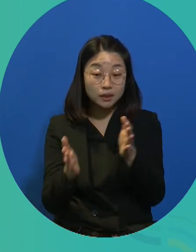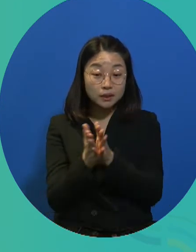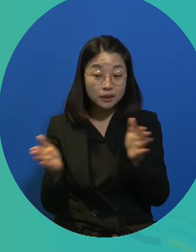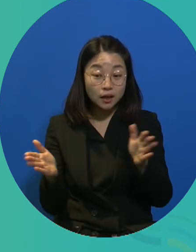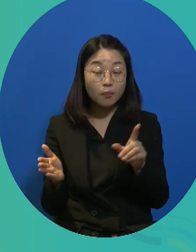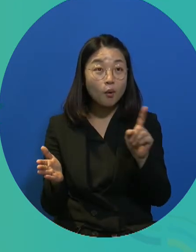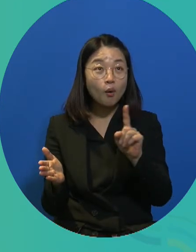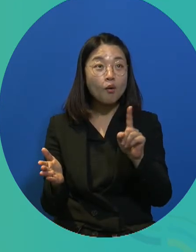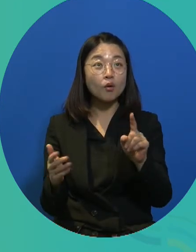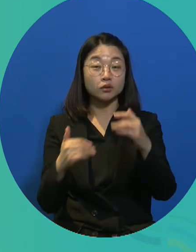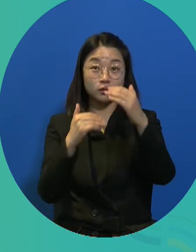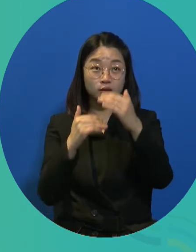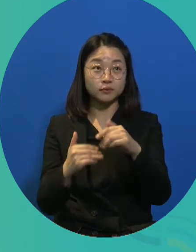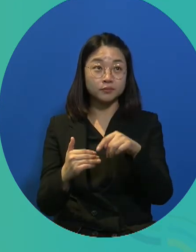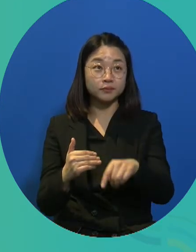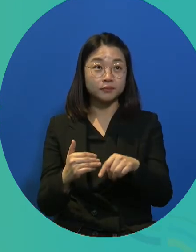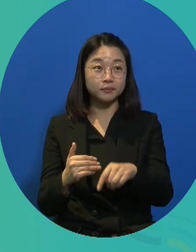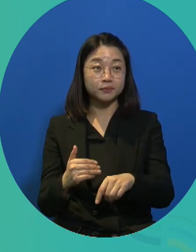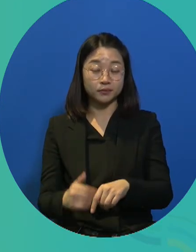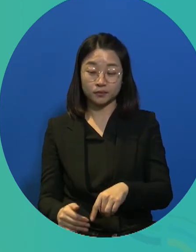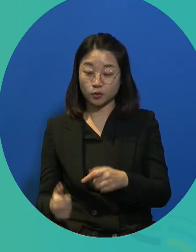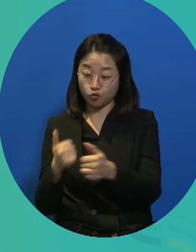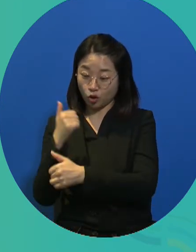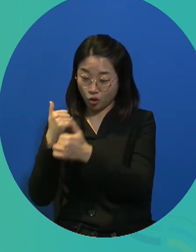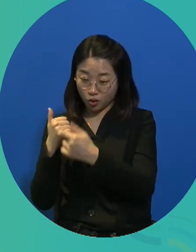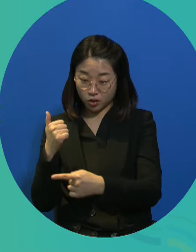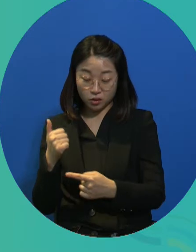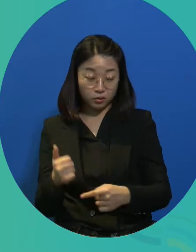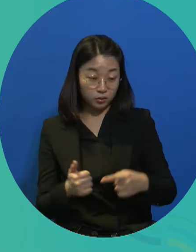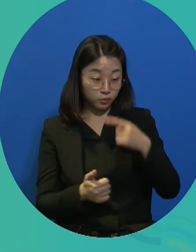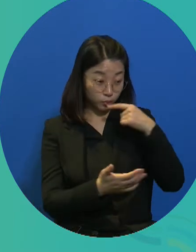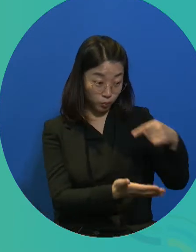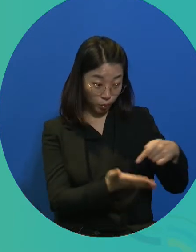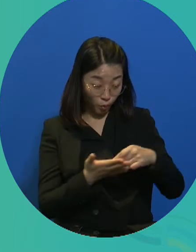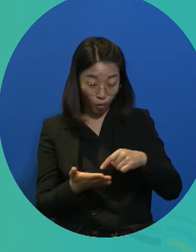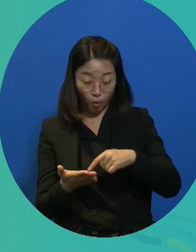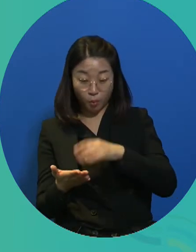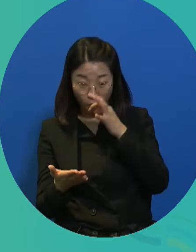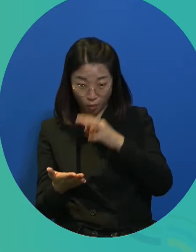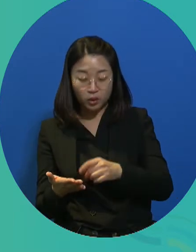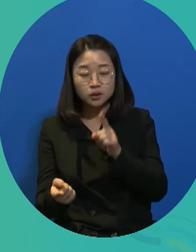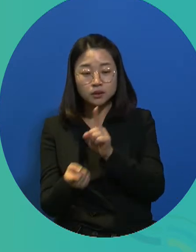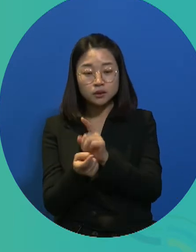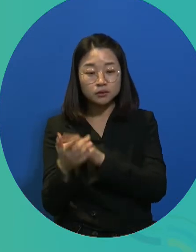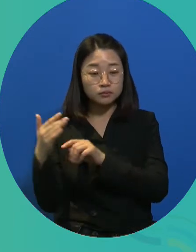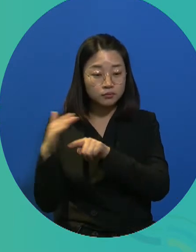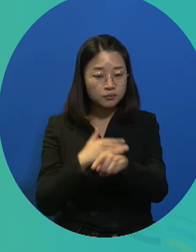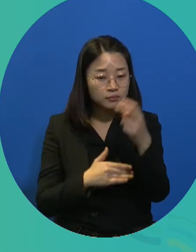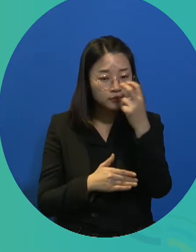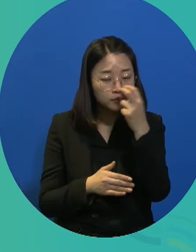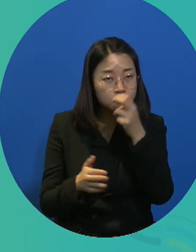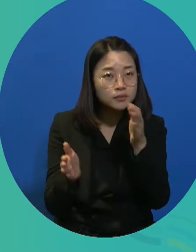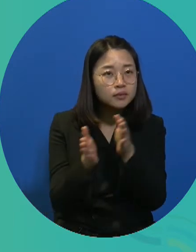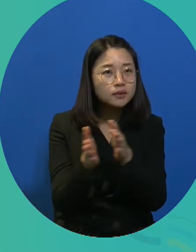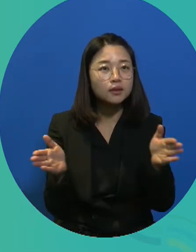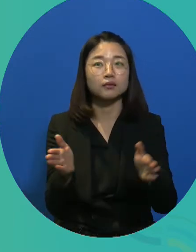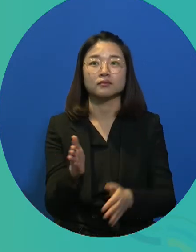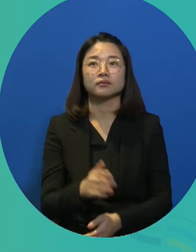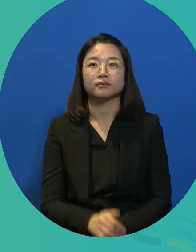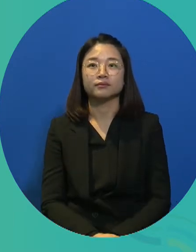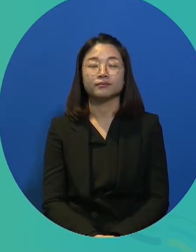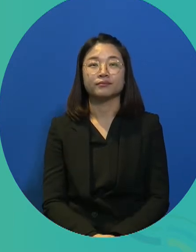역시 위원회가 정보를 취득하고 조사를 하고 결정을 내리는 일련의 절차로 이루어지게 되어